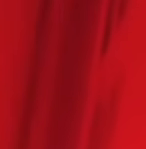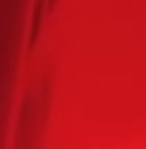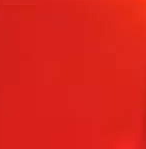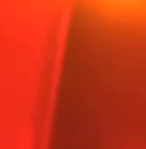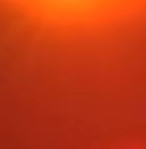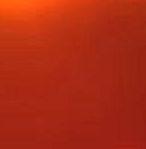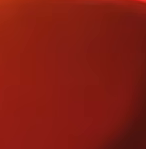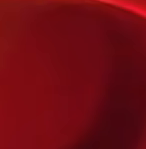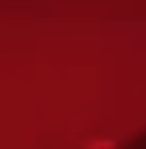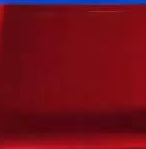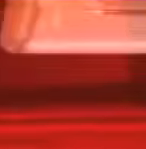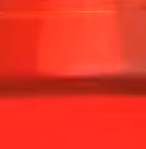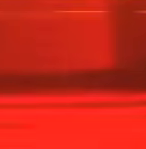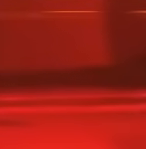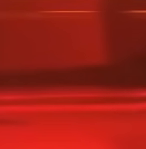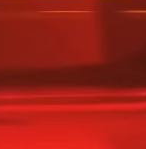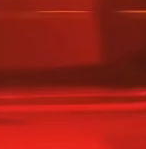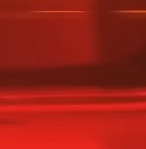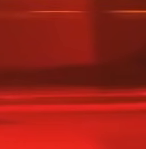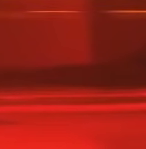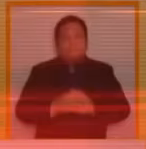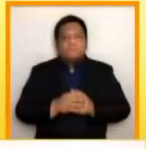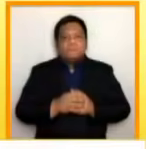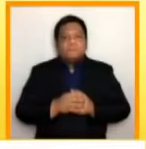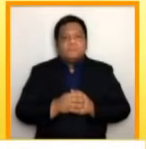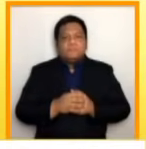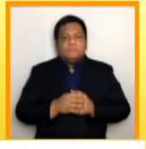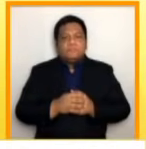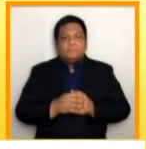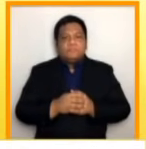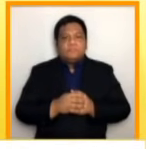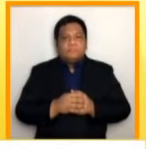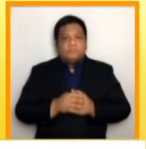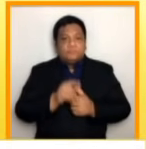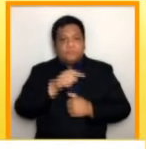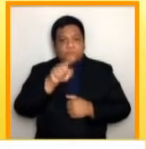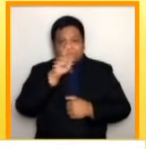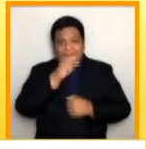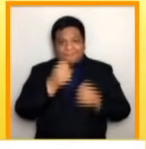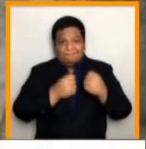City, may unang balita. Si Bam Alegre. Bam?